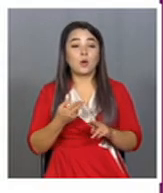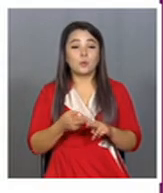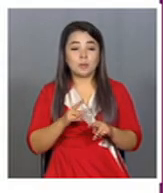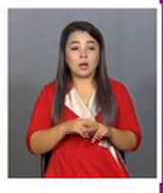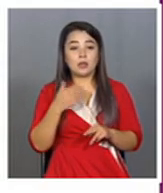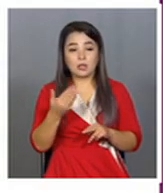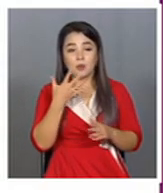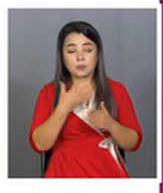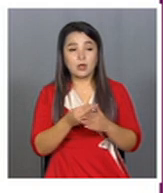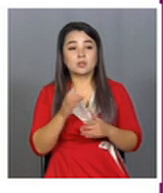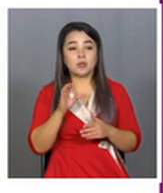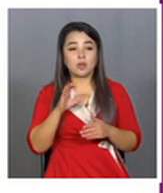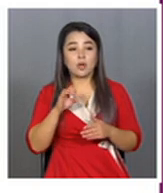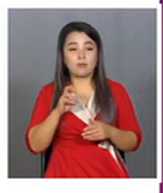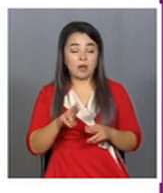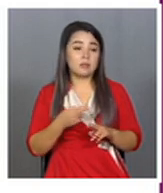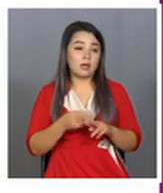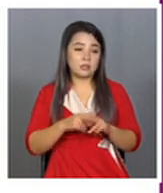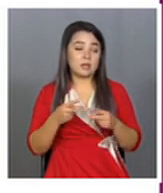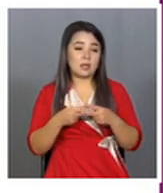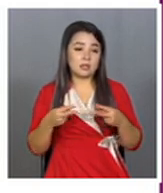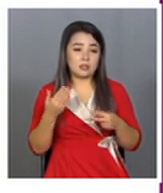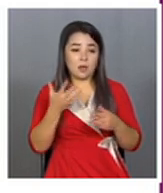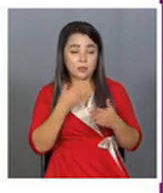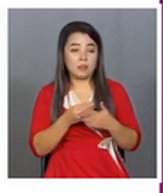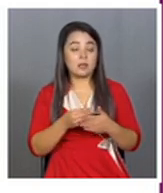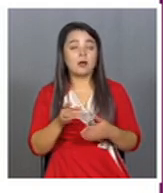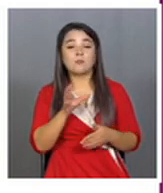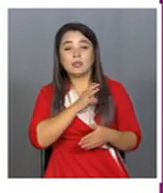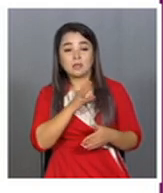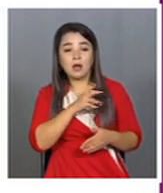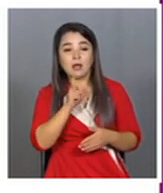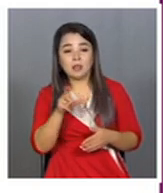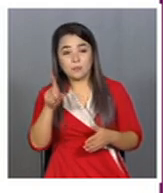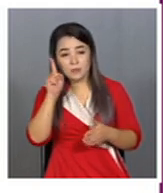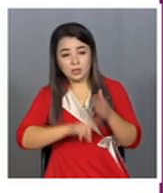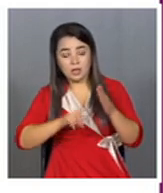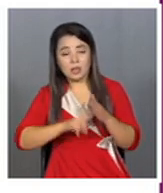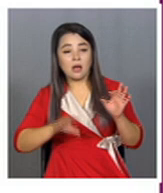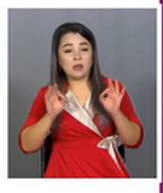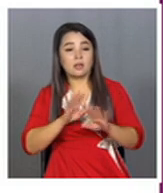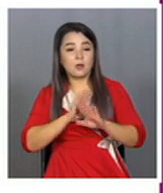Сондай-ақ олар сословиялық теңсіздікке, ақсүйектер мен дін адамдарының әділетсіз